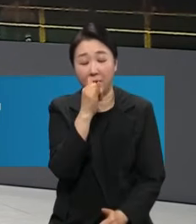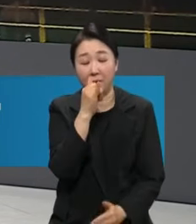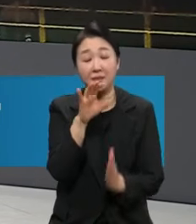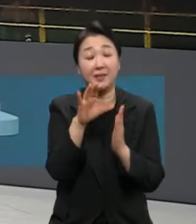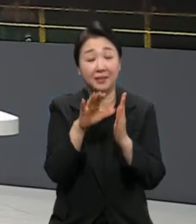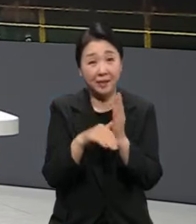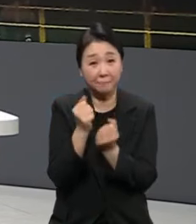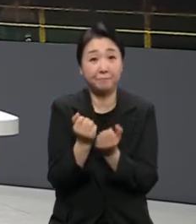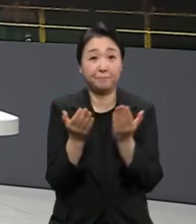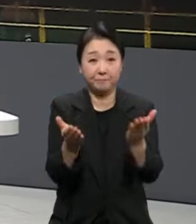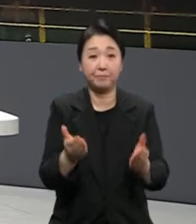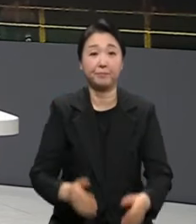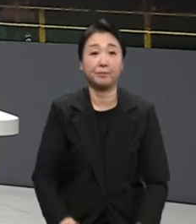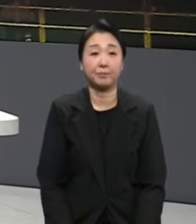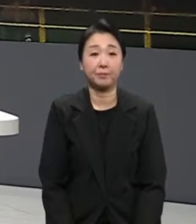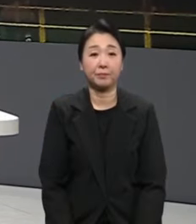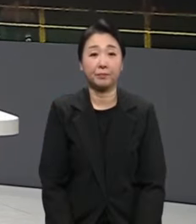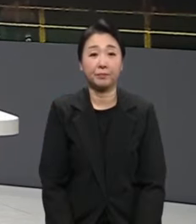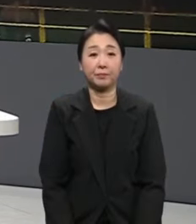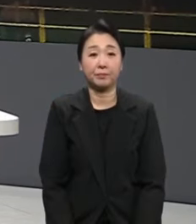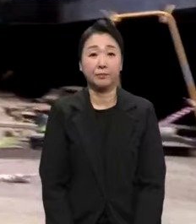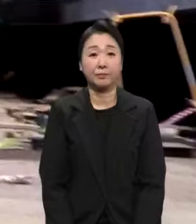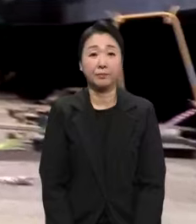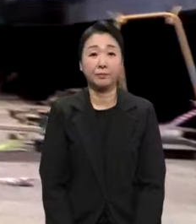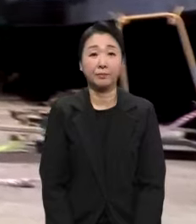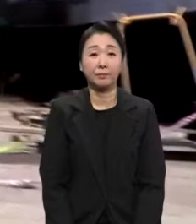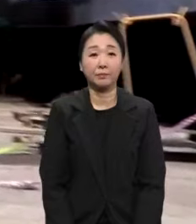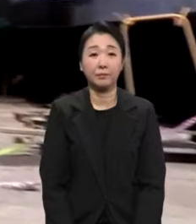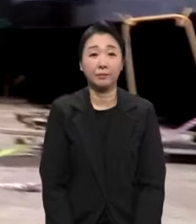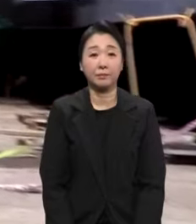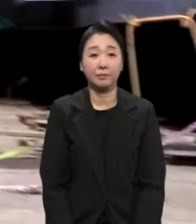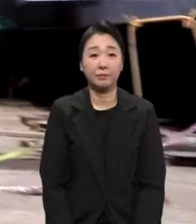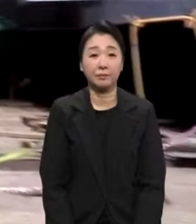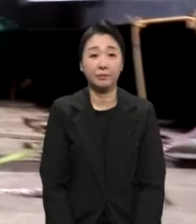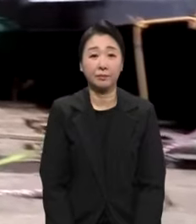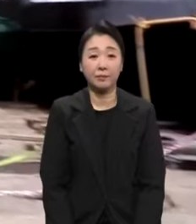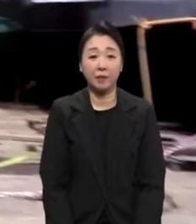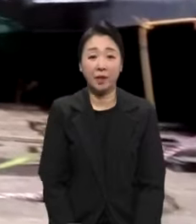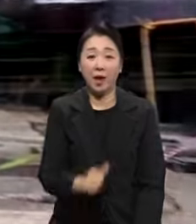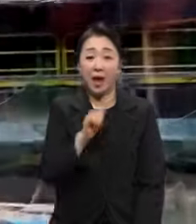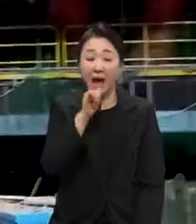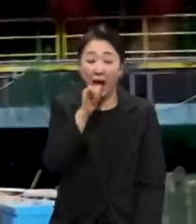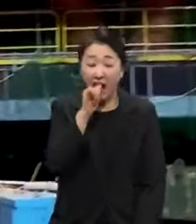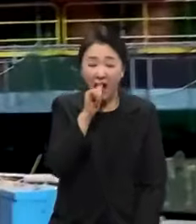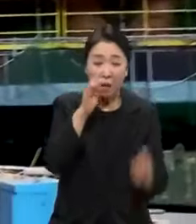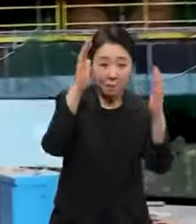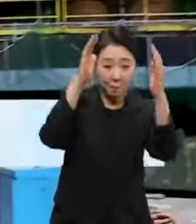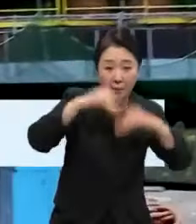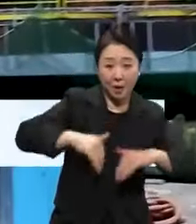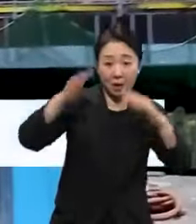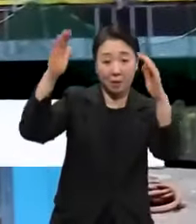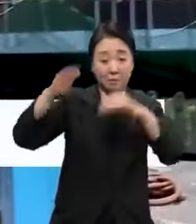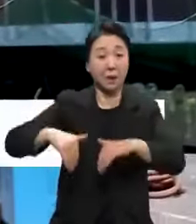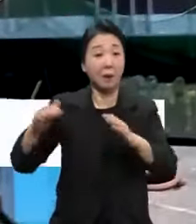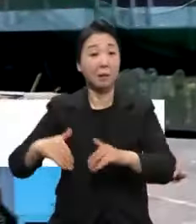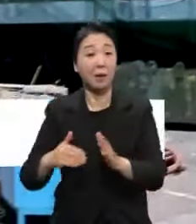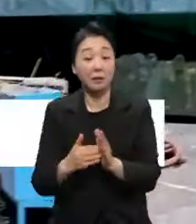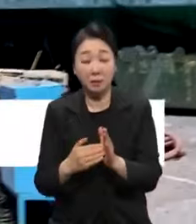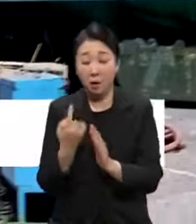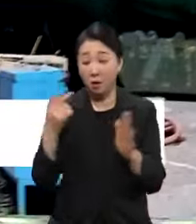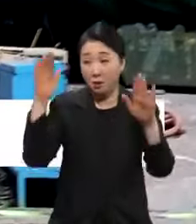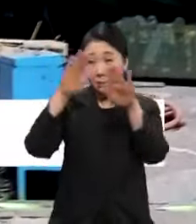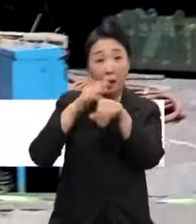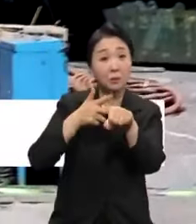사건사고 조혜원 기자입니다 철제 구조물 곳곳이 무너져 내렸습니다 어제 저녁